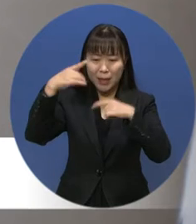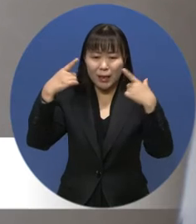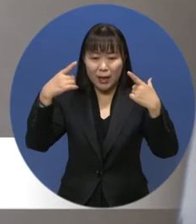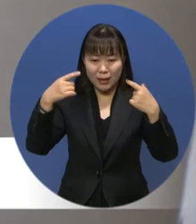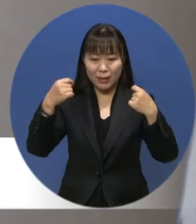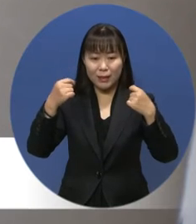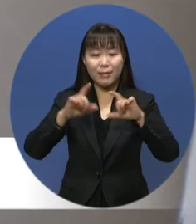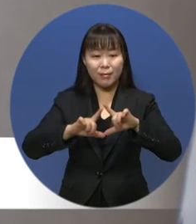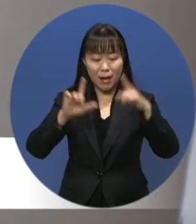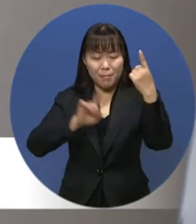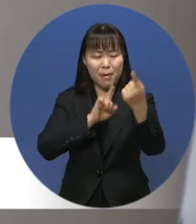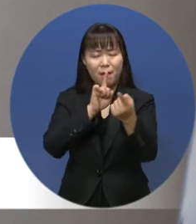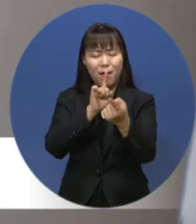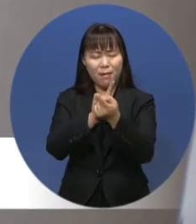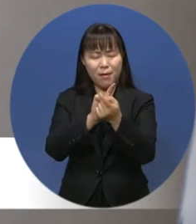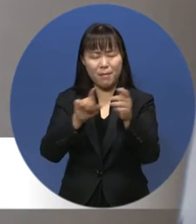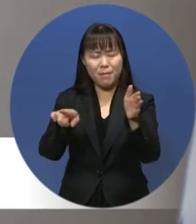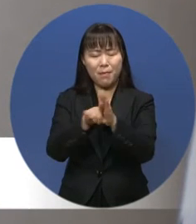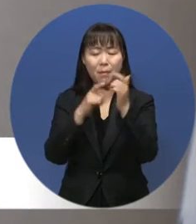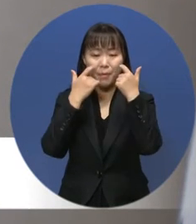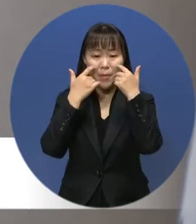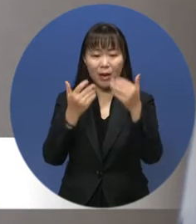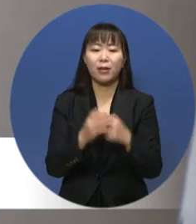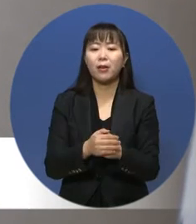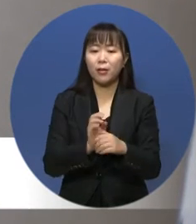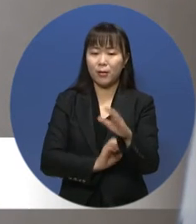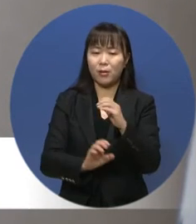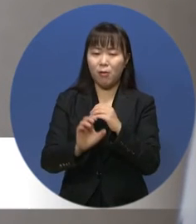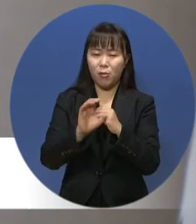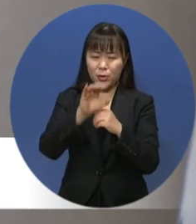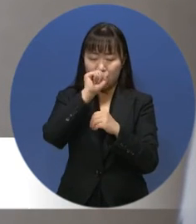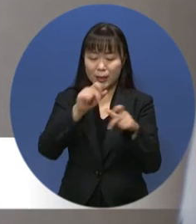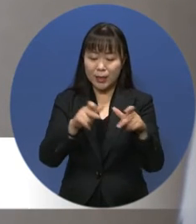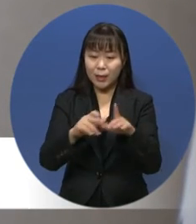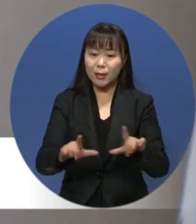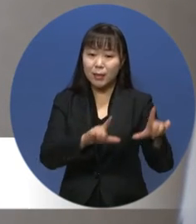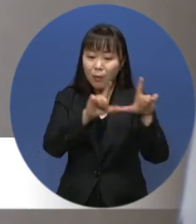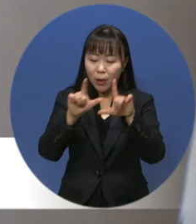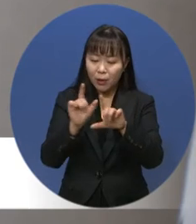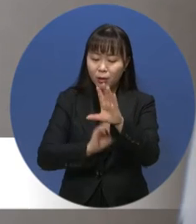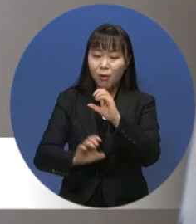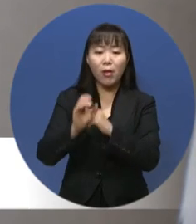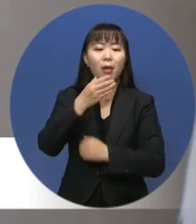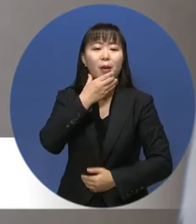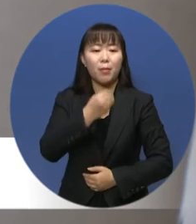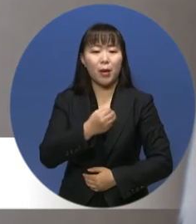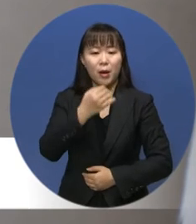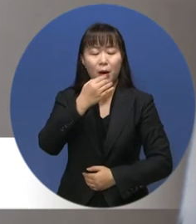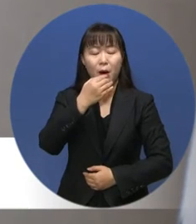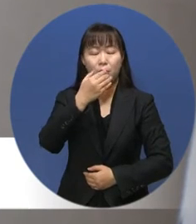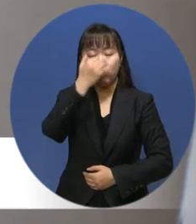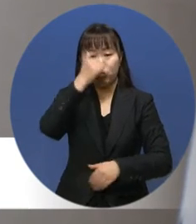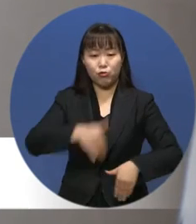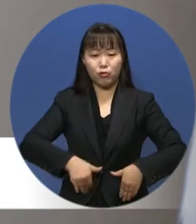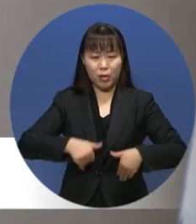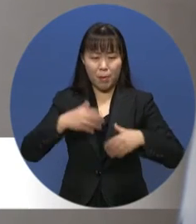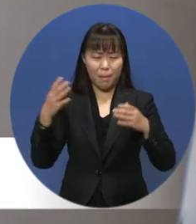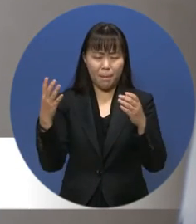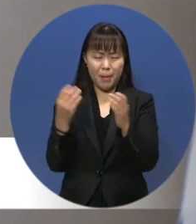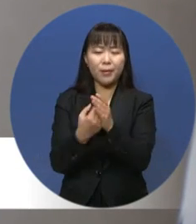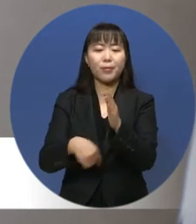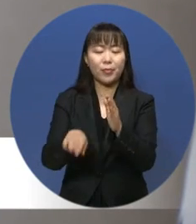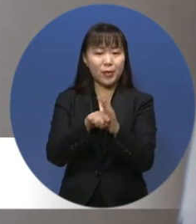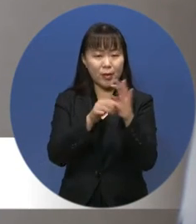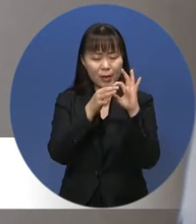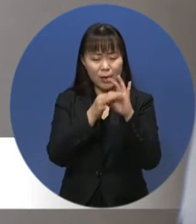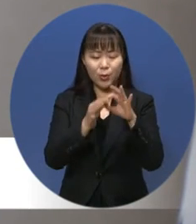것이라고 저는 확신합니다. 더 윤택한 장애인의 삶과 더 행복한 복지 충남의 완성을 위해